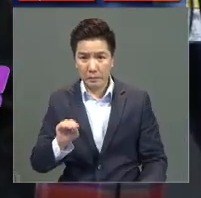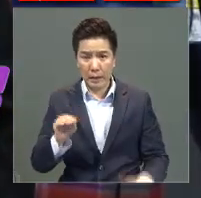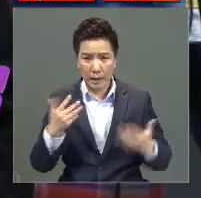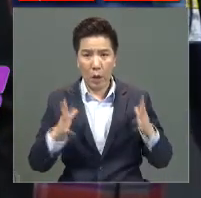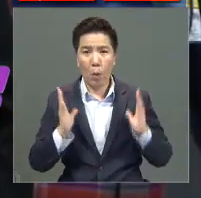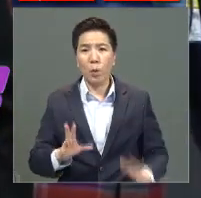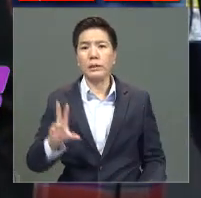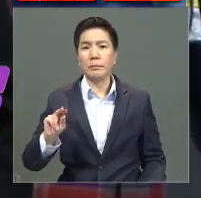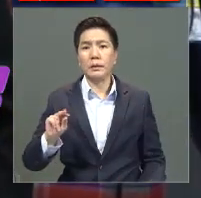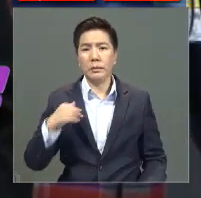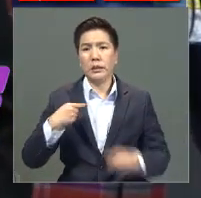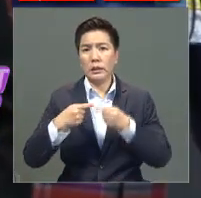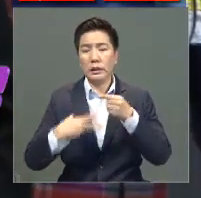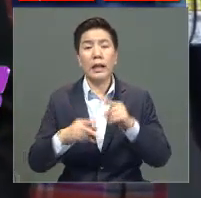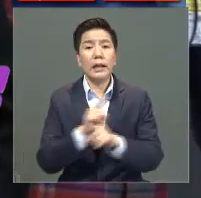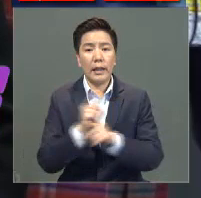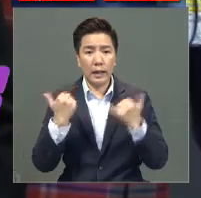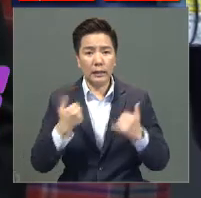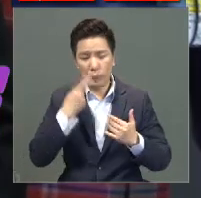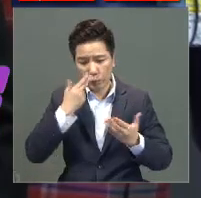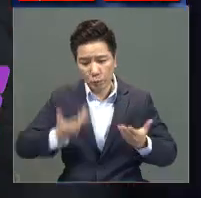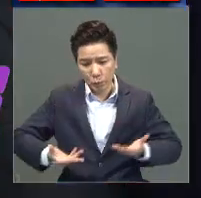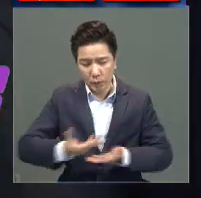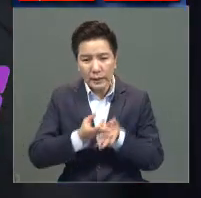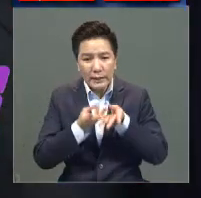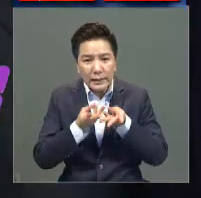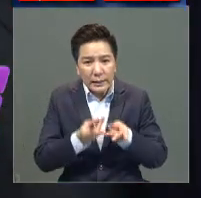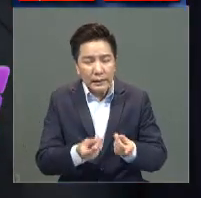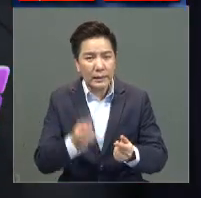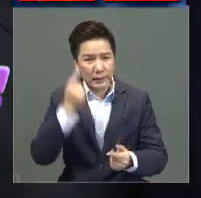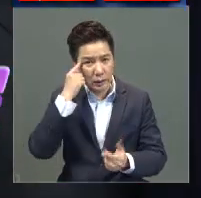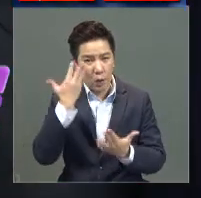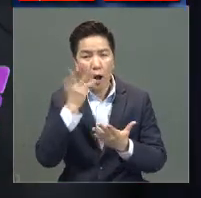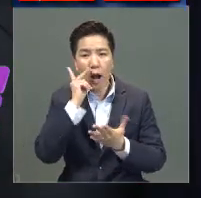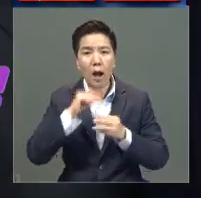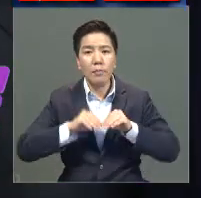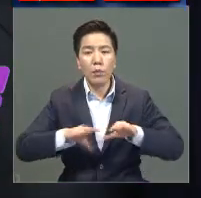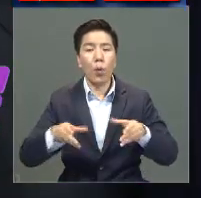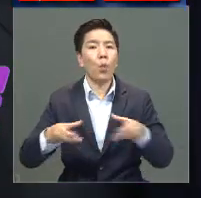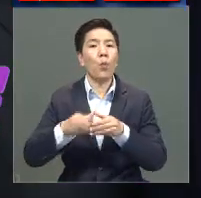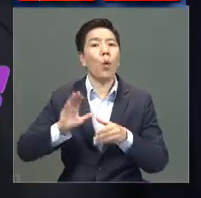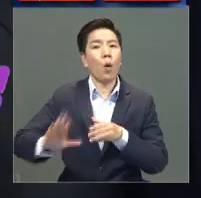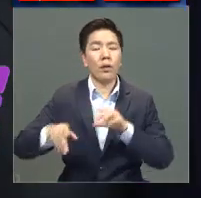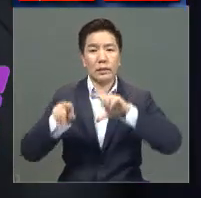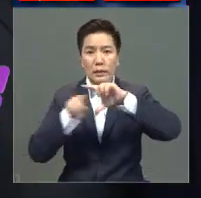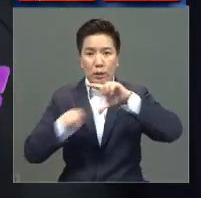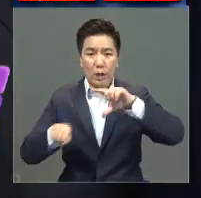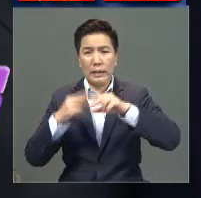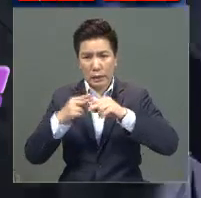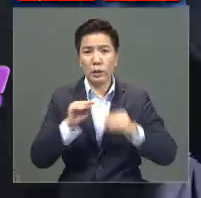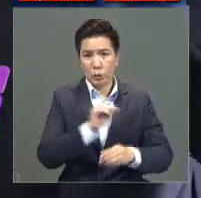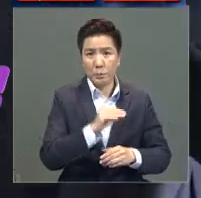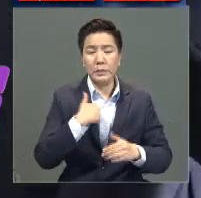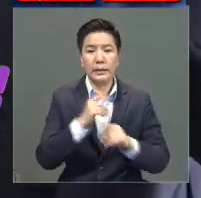ไม่น้อยกว่า30คนแต่วันนี้ครับอาจจะยังพิจารณาในรายละเอียดและอาจจะมีการแถลงข่าวในนามพรรคก้าวไกลเองซึ่งหลังจาก